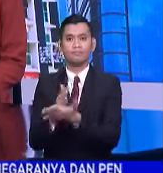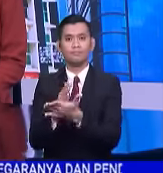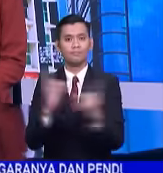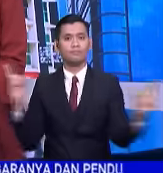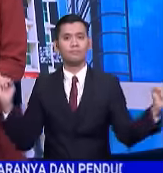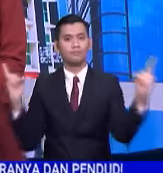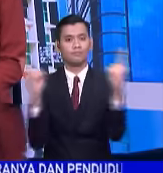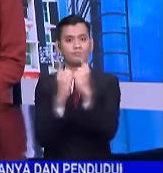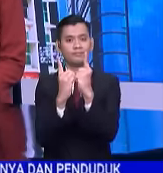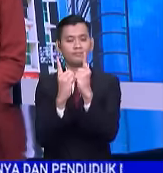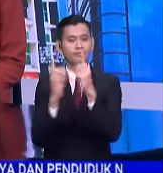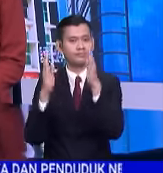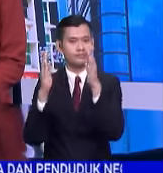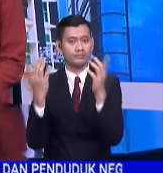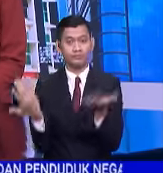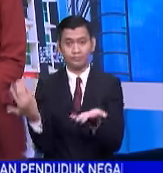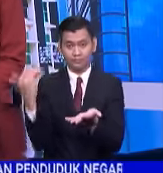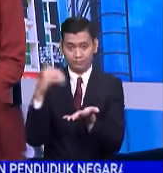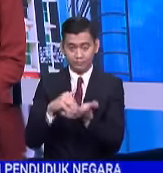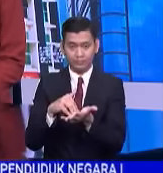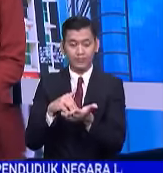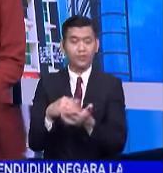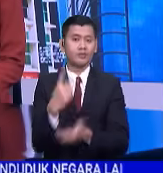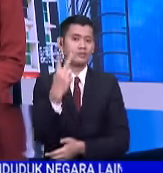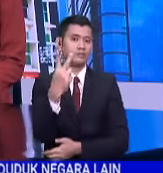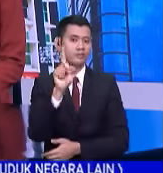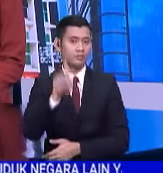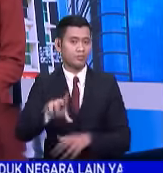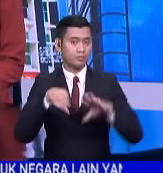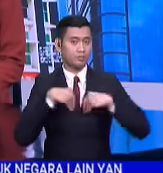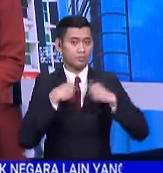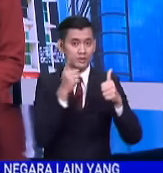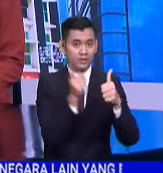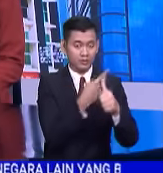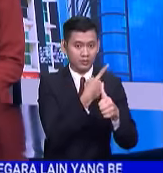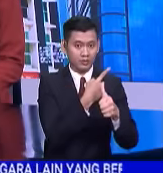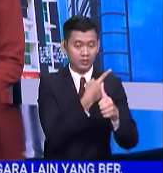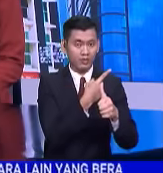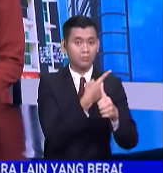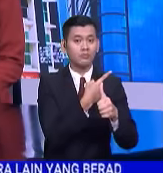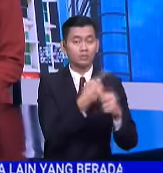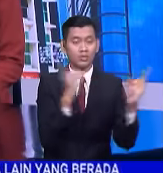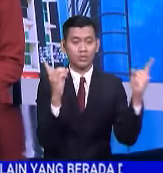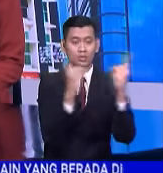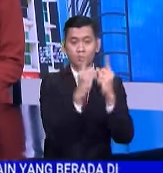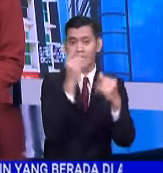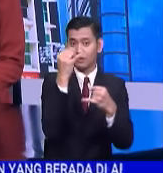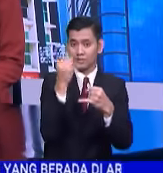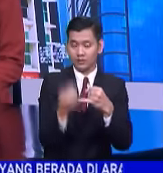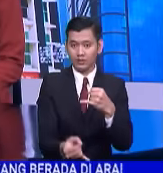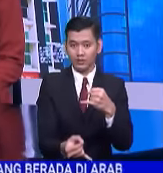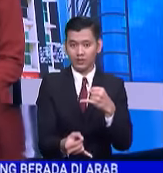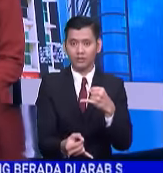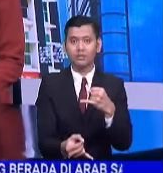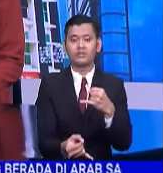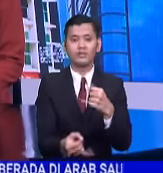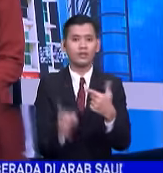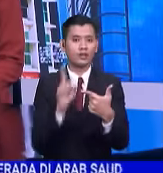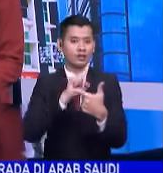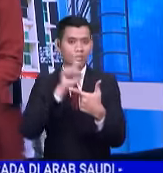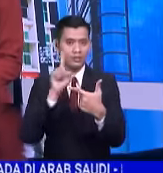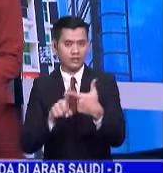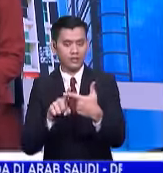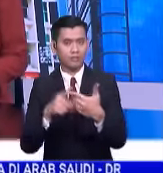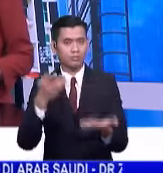secara fizikal. Hanya dua hakikat harus diterima: pertemuan yang akan bertaut kembali setelah beberapa minggu atau